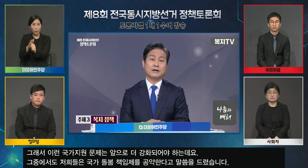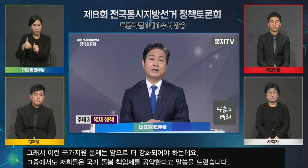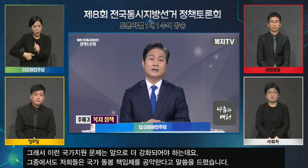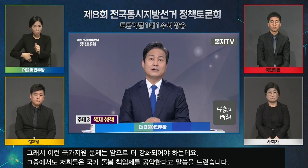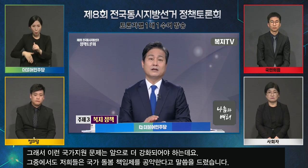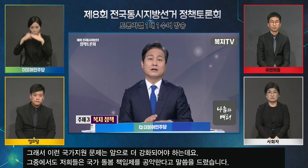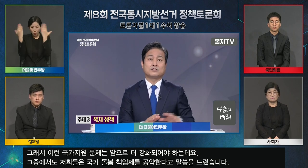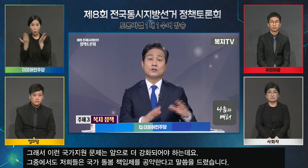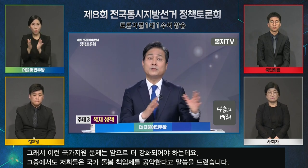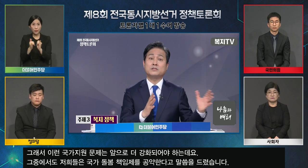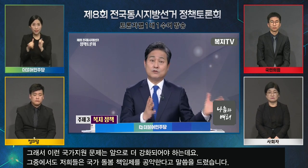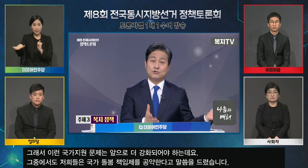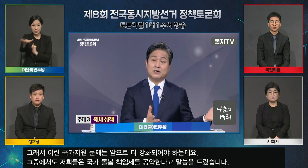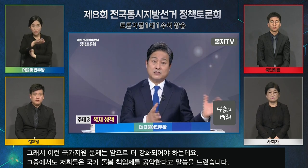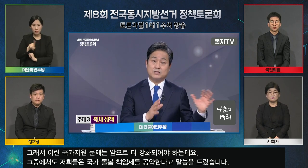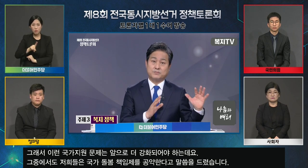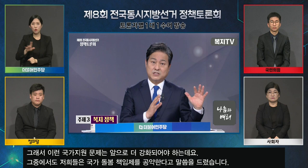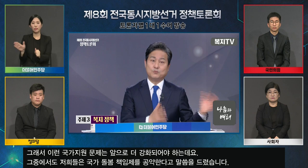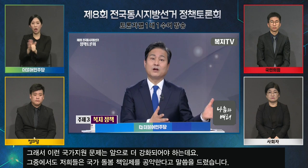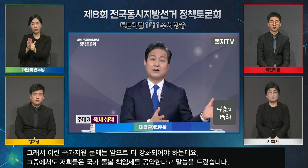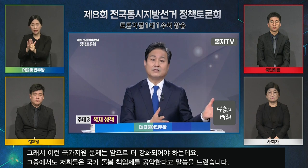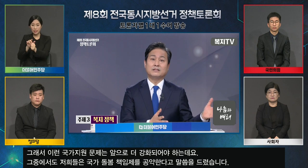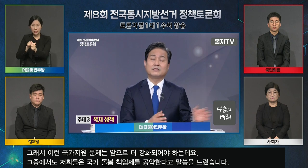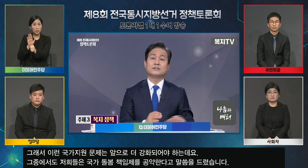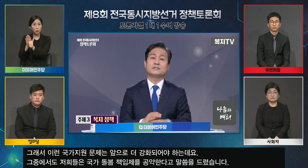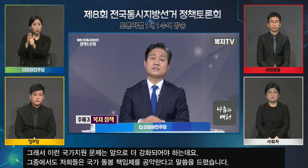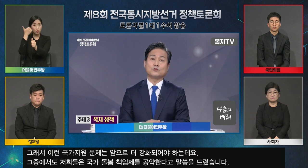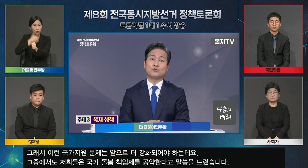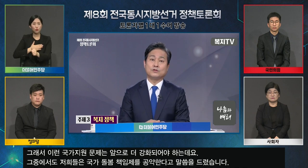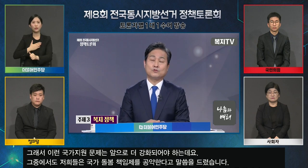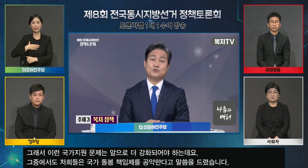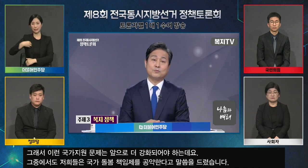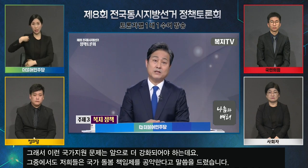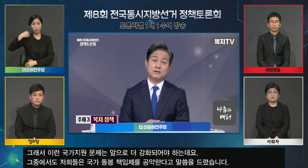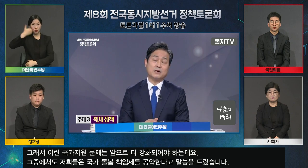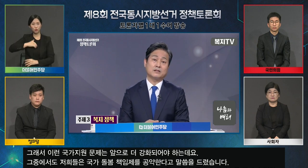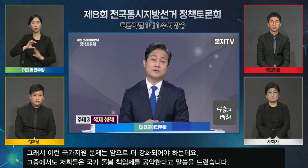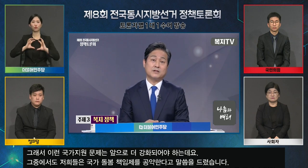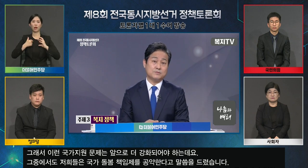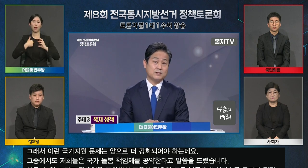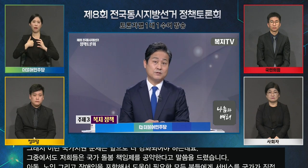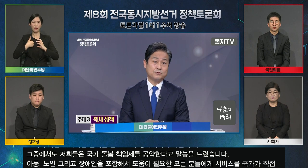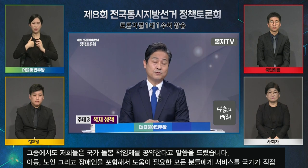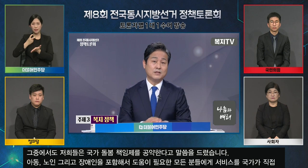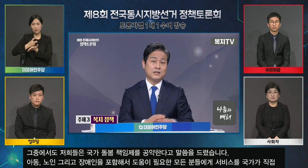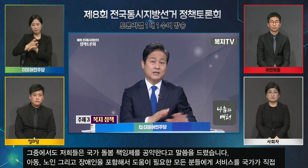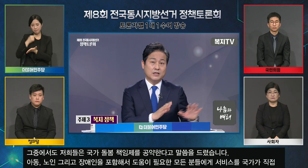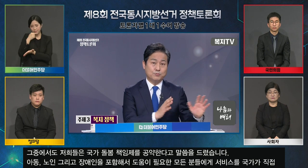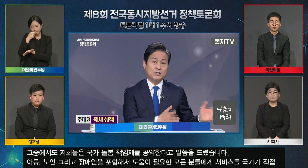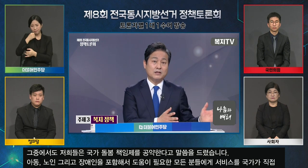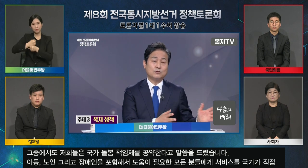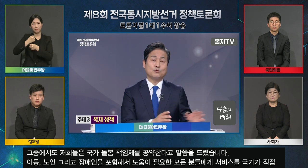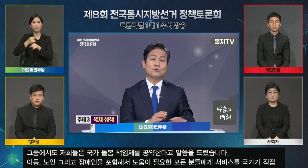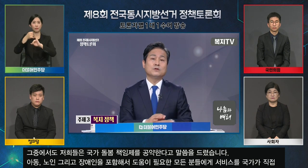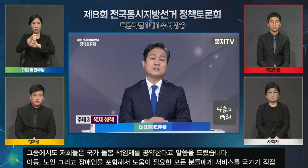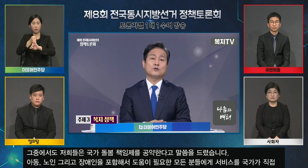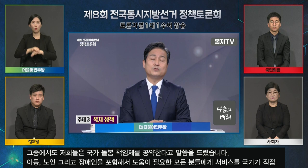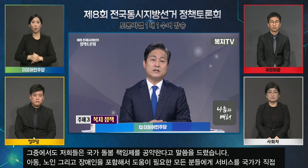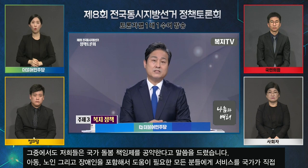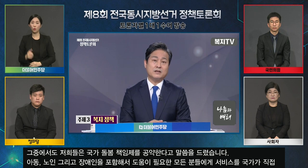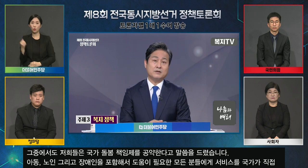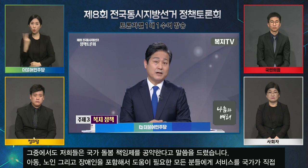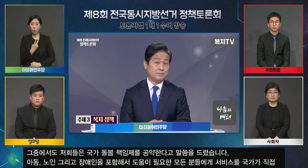분들에게 서비스를 국가가 직접 지원하는 그런 제도를 촘촘하게 설계하겠다는 말씀을 드리고요. 이 분야는 또